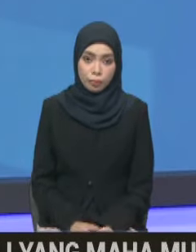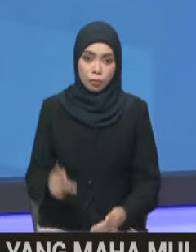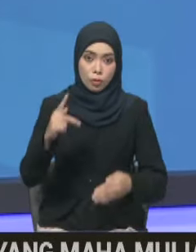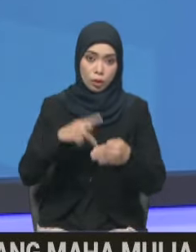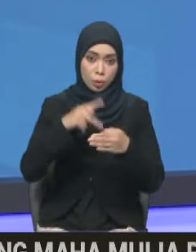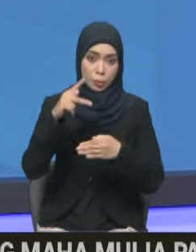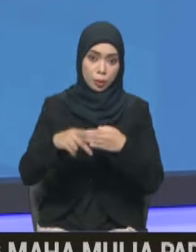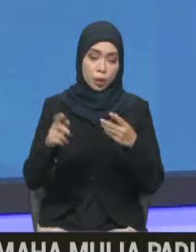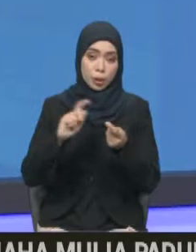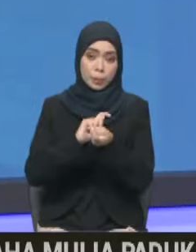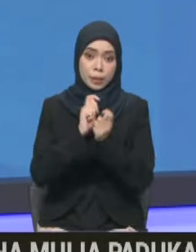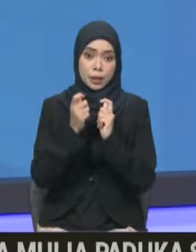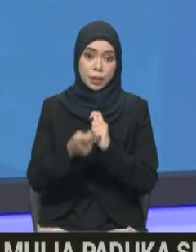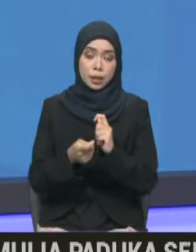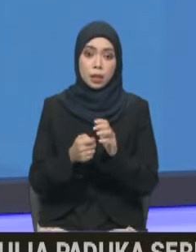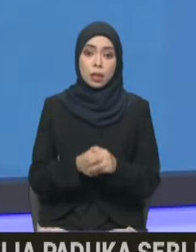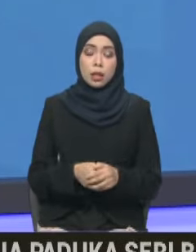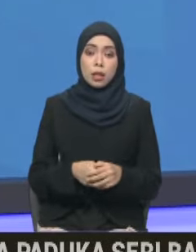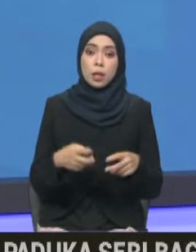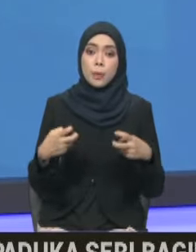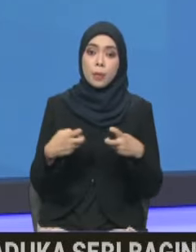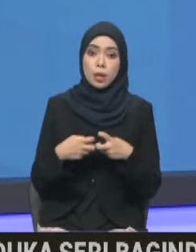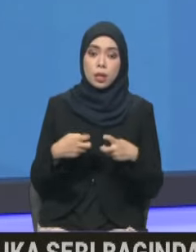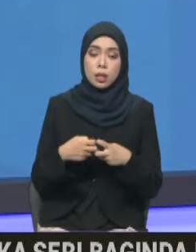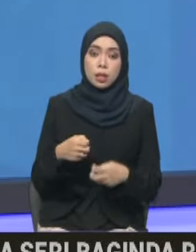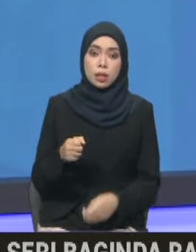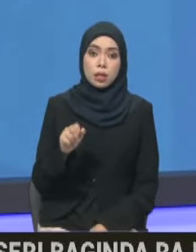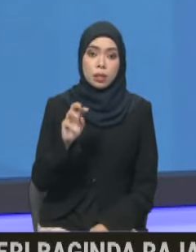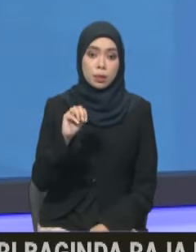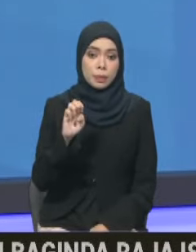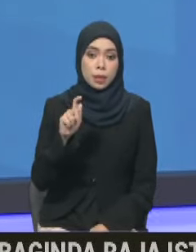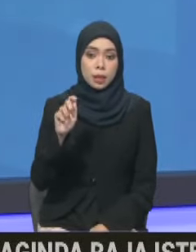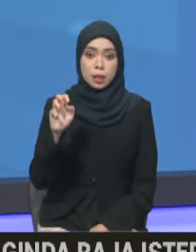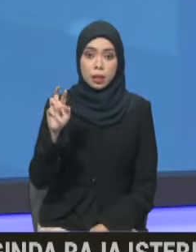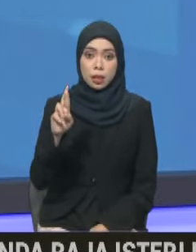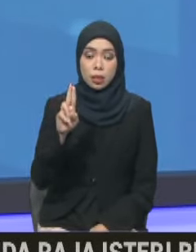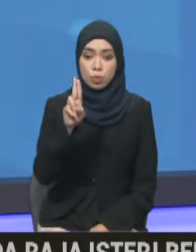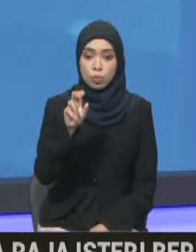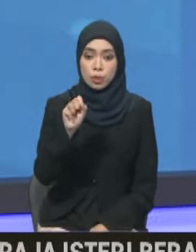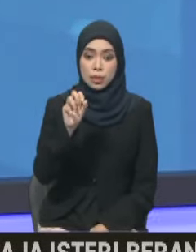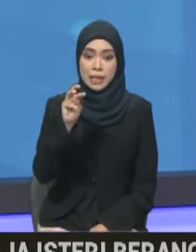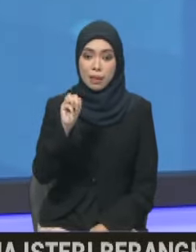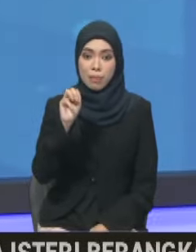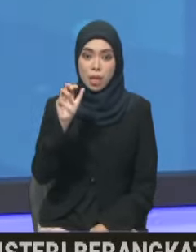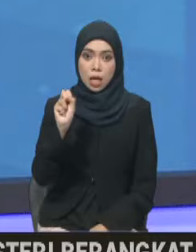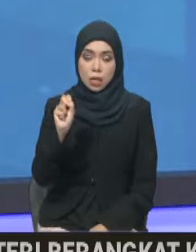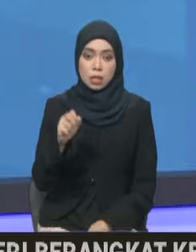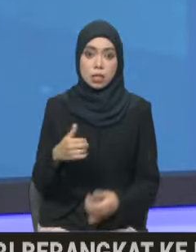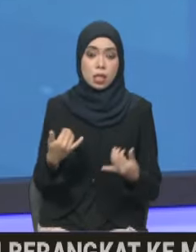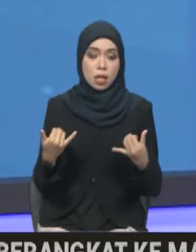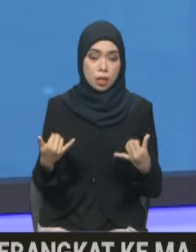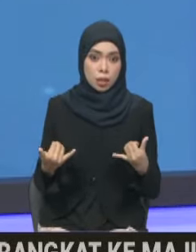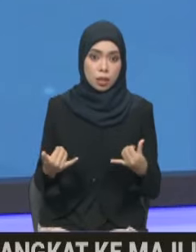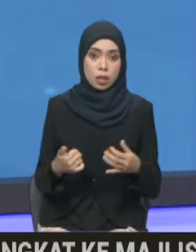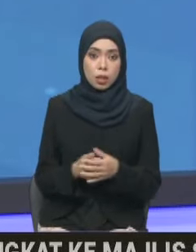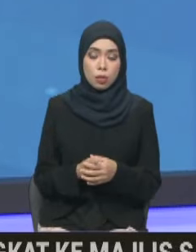Program penggantian mandatory kepada sistem meter pintar Unified Smart Metering System USMS sedang giat dijalankan oleh